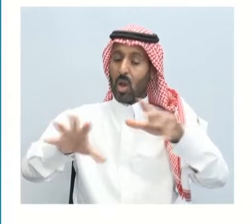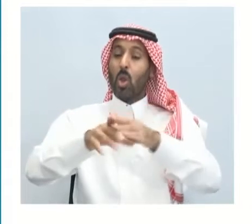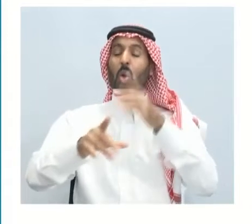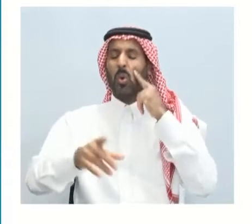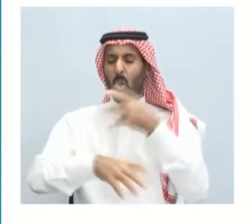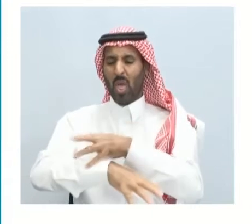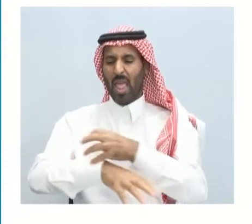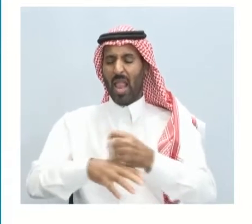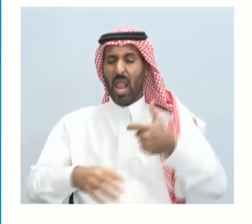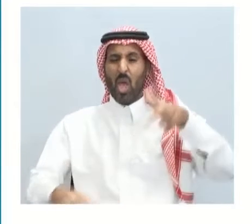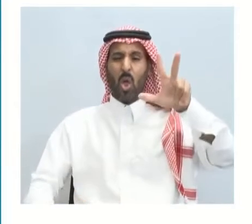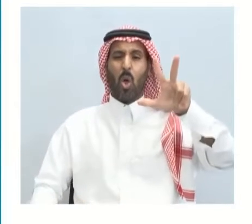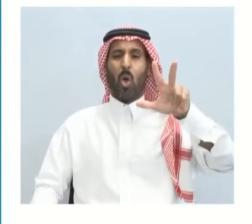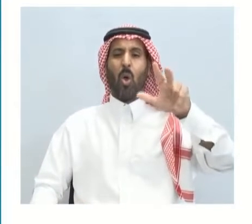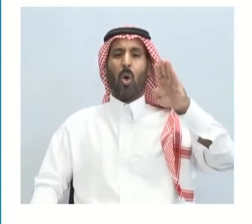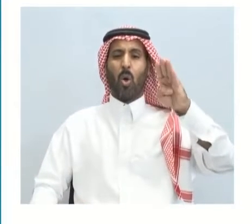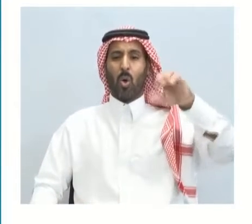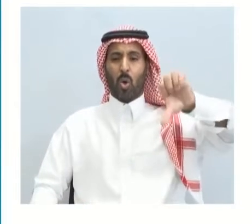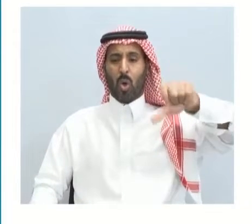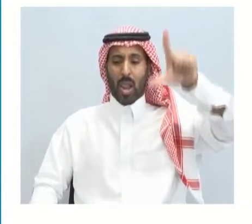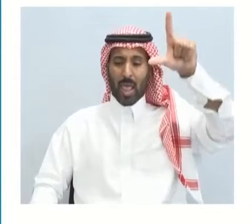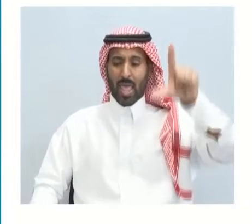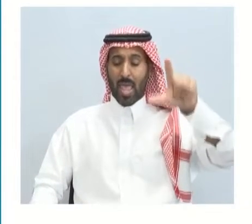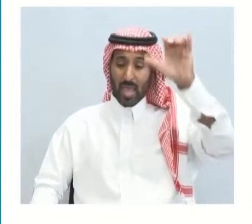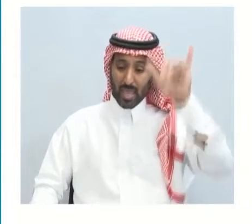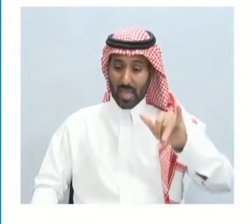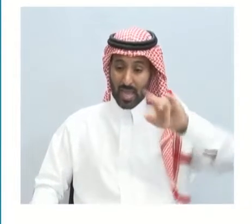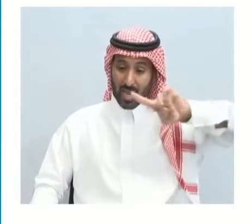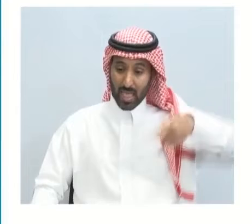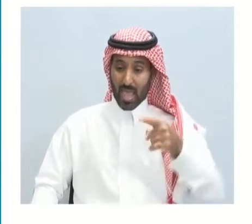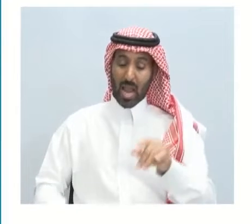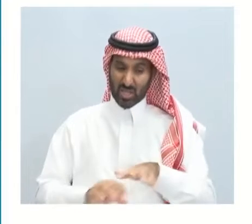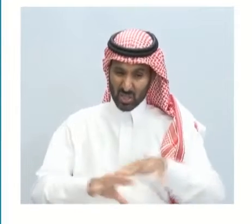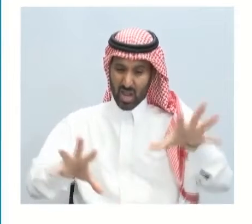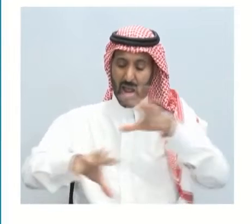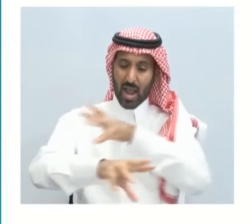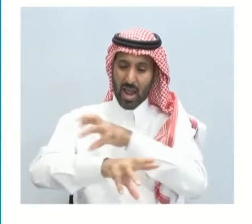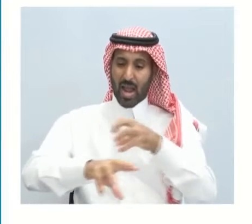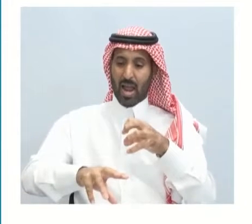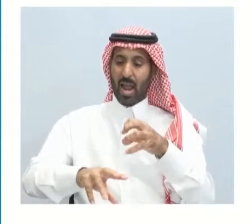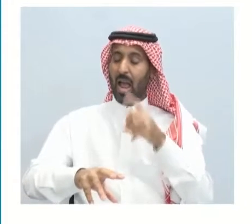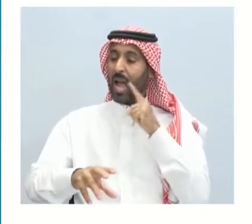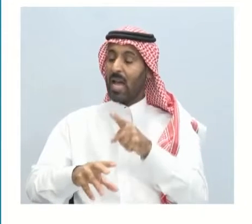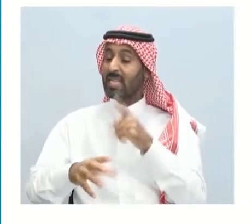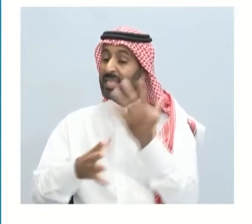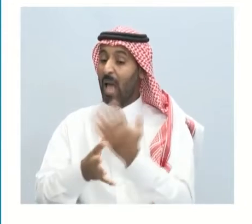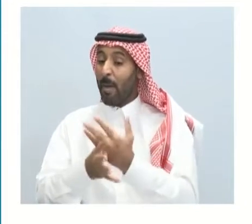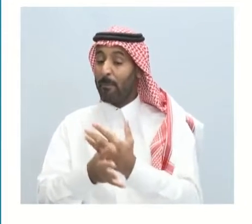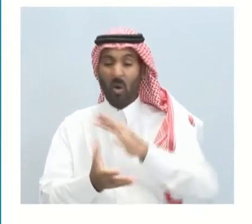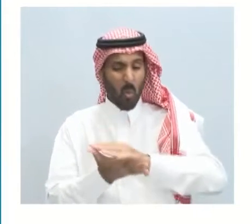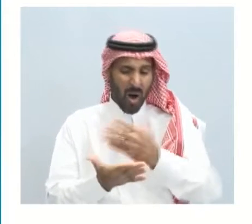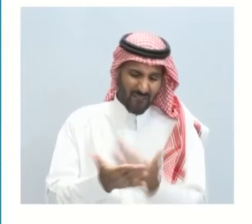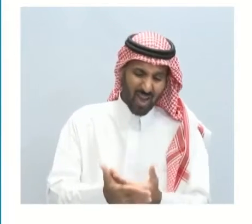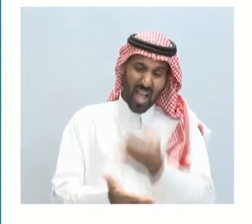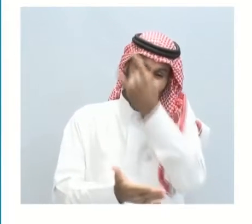الكرا مرض يسمى وباء الكرا ادى الى وفاه ع